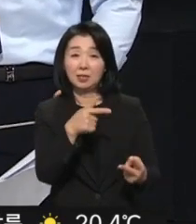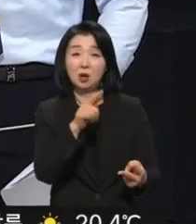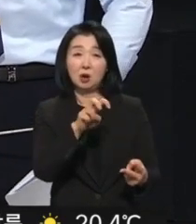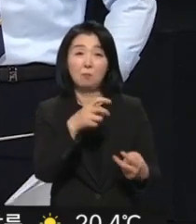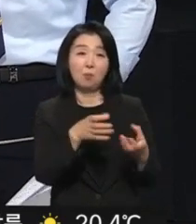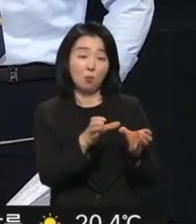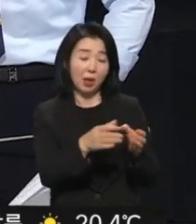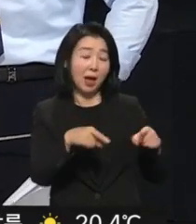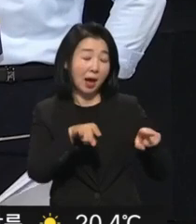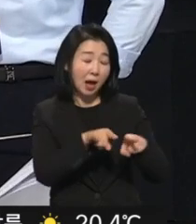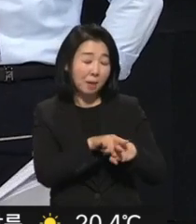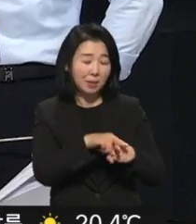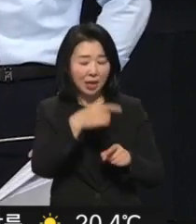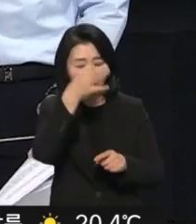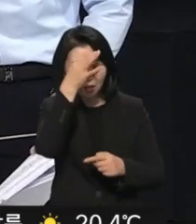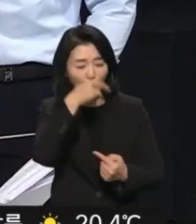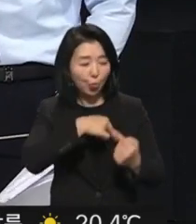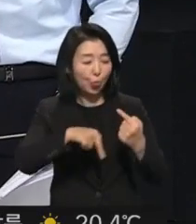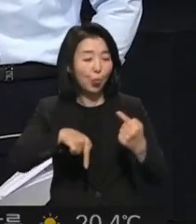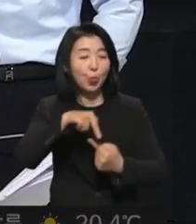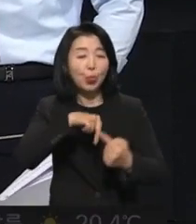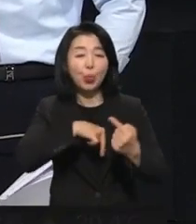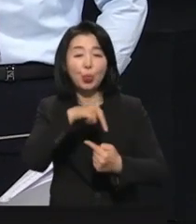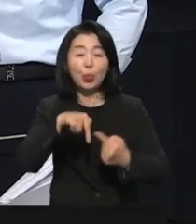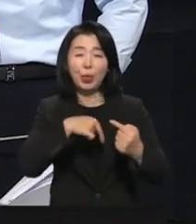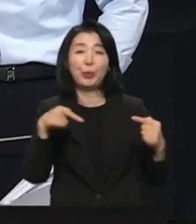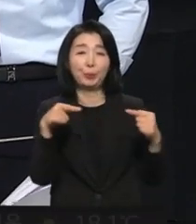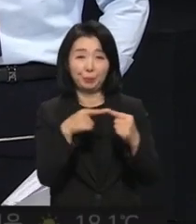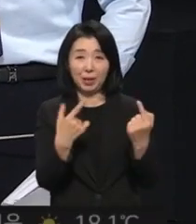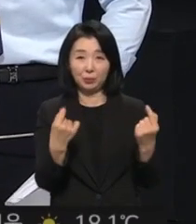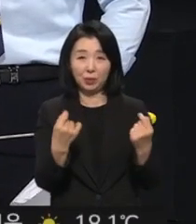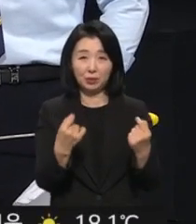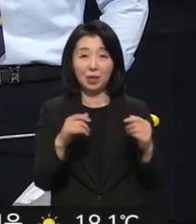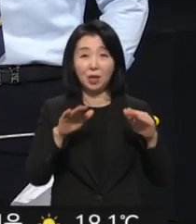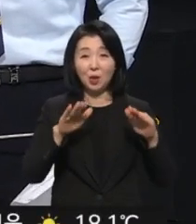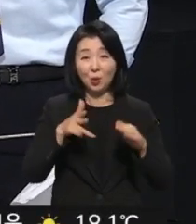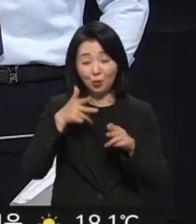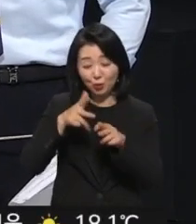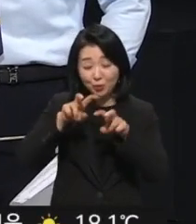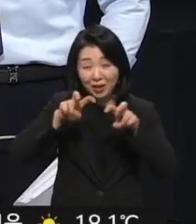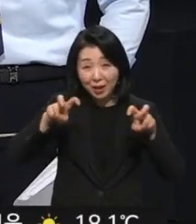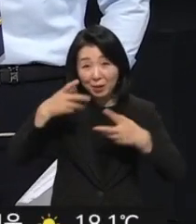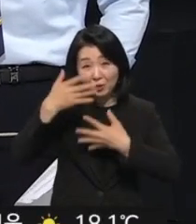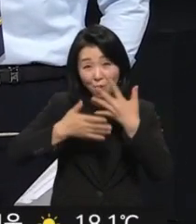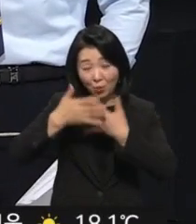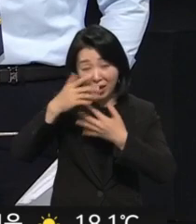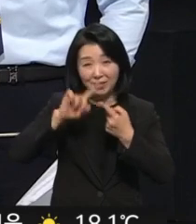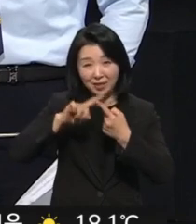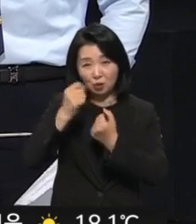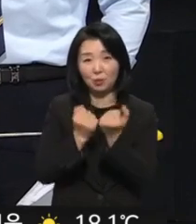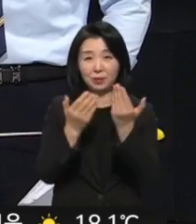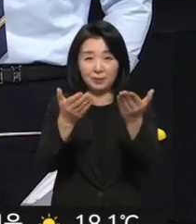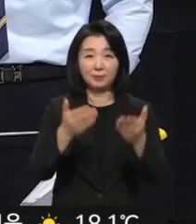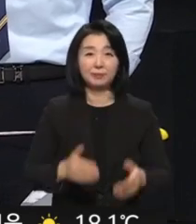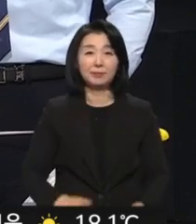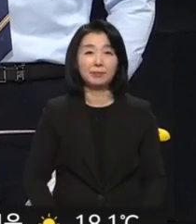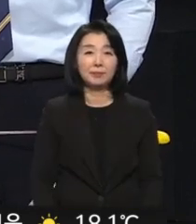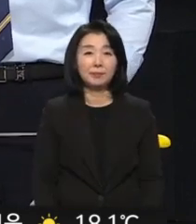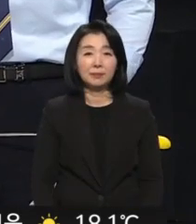이 잔기술과 꼼수란 측면에서 상통하는 듯한데요. 오늘 주민 한마디는 영화의 한 장면으로 가름하겠습니다.